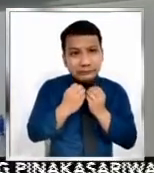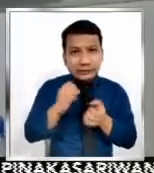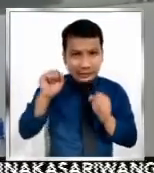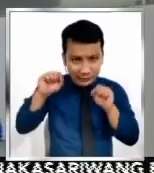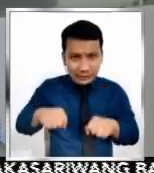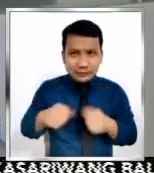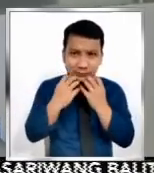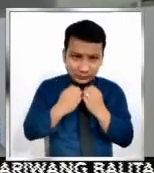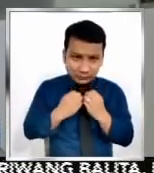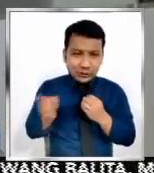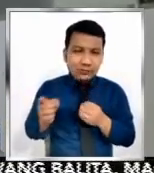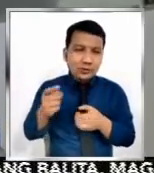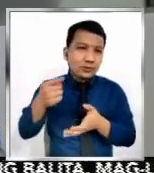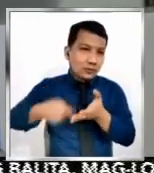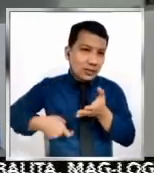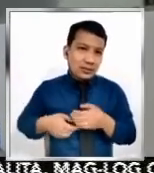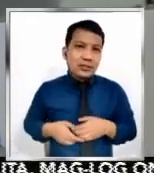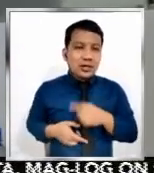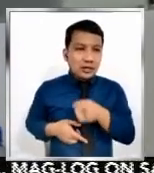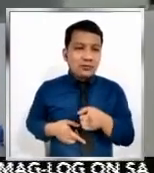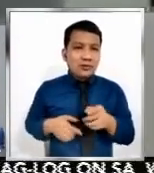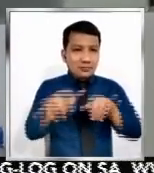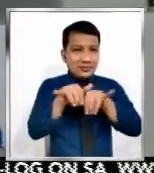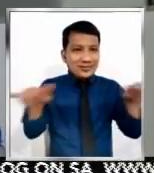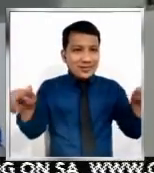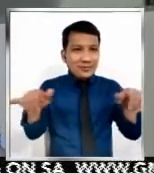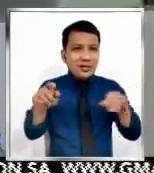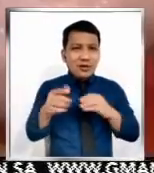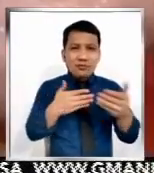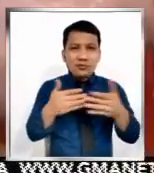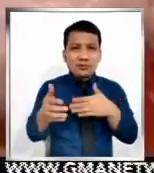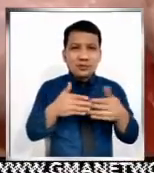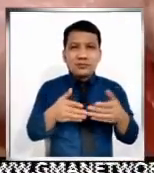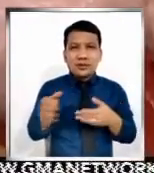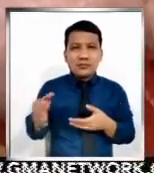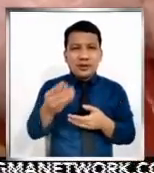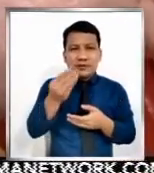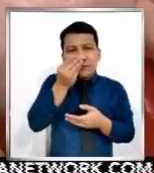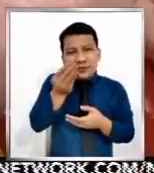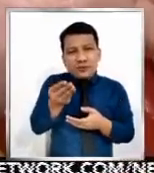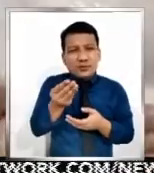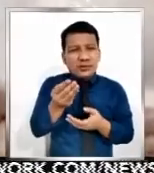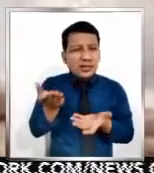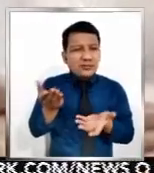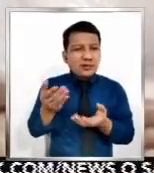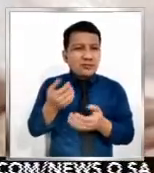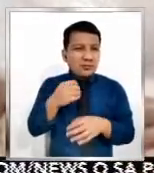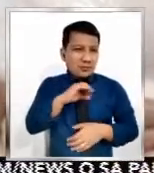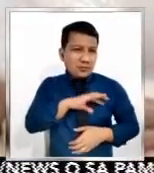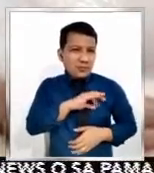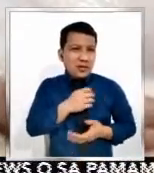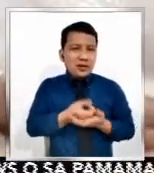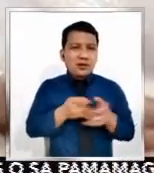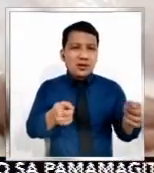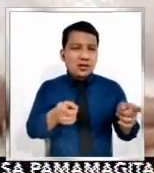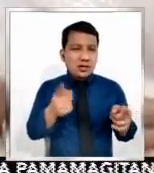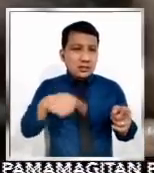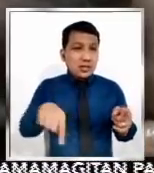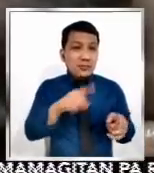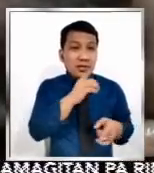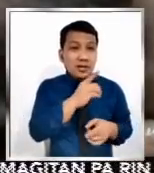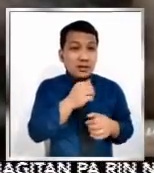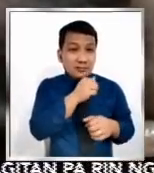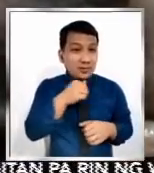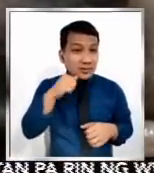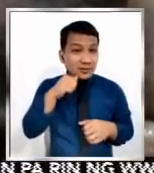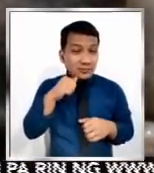namin kung ano po yung price ng ano po, kahit mas maliit po yung kikitain. Ayon sa Agriculture Sector Alliance of the Philippines, ang malaking pag-aangkat